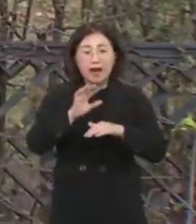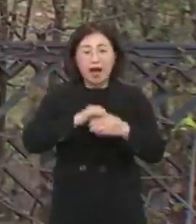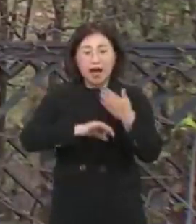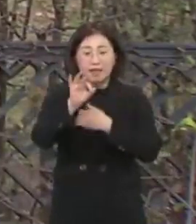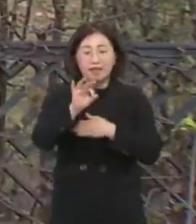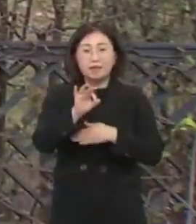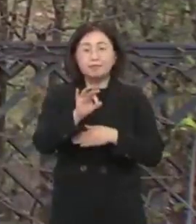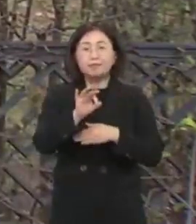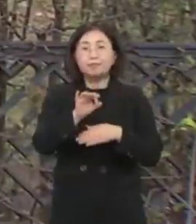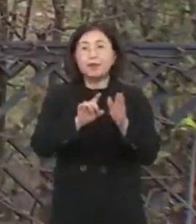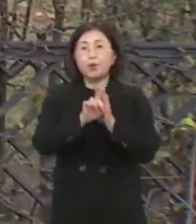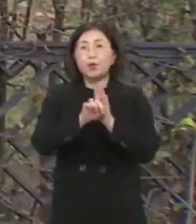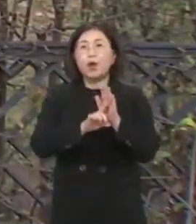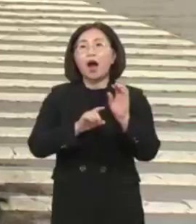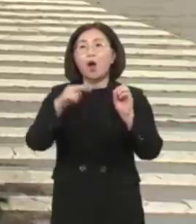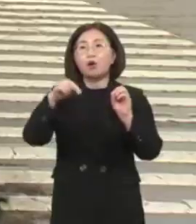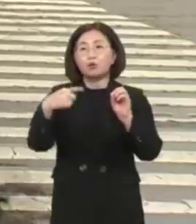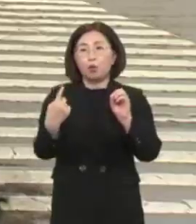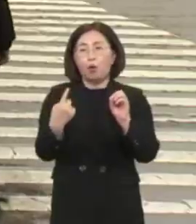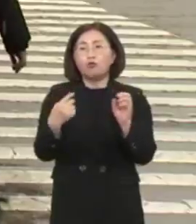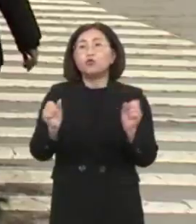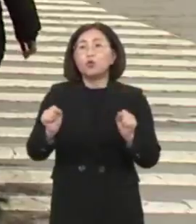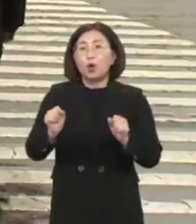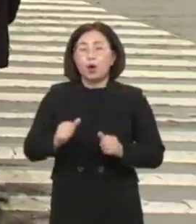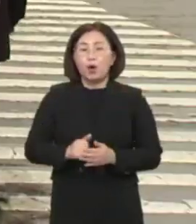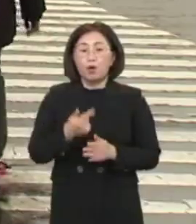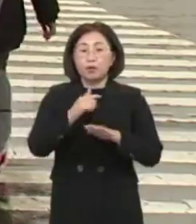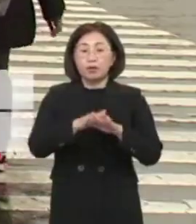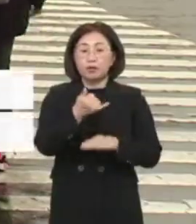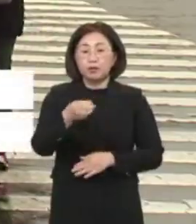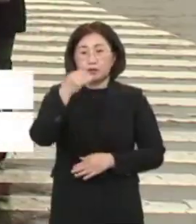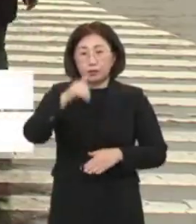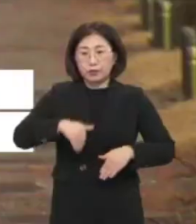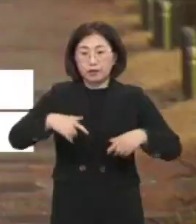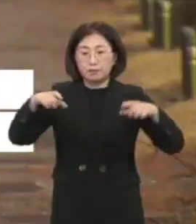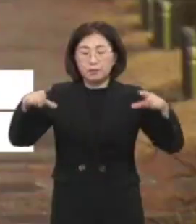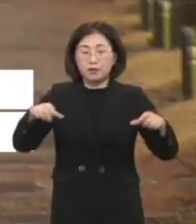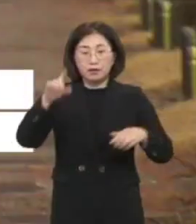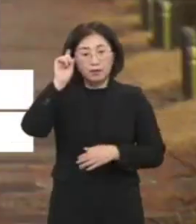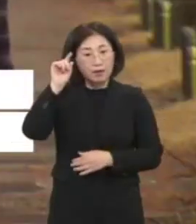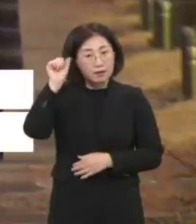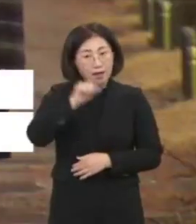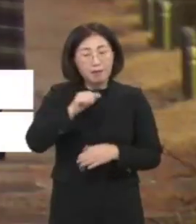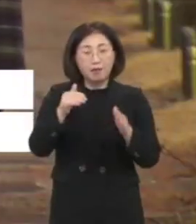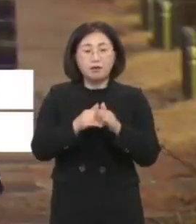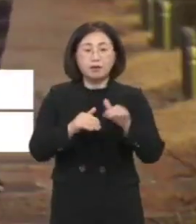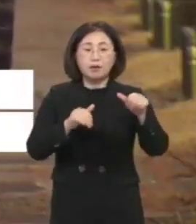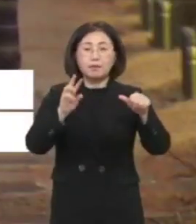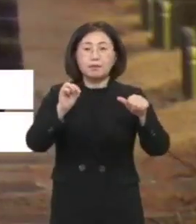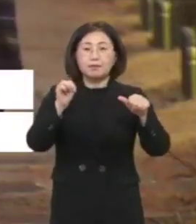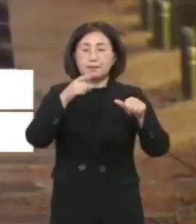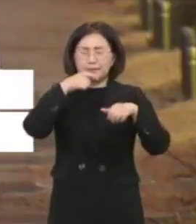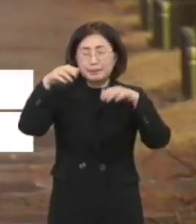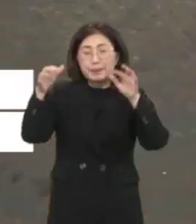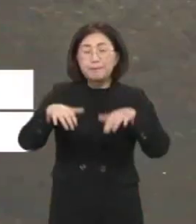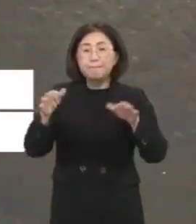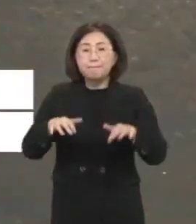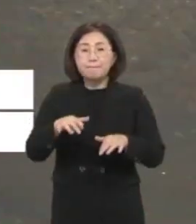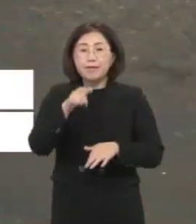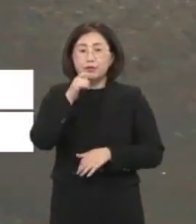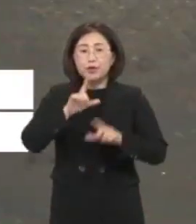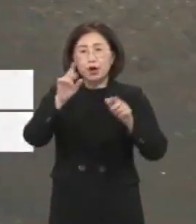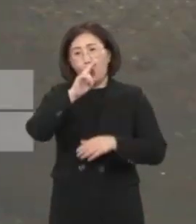추위가 급격하게 찾아올 예정입니다. 대전과 세종, 충남 지역은 내일 새벽까지 5mm 내외의 비가 내리다